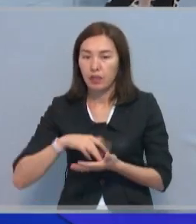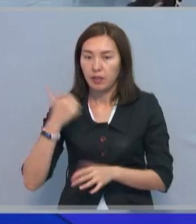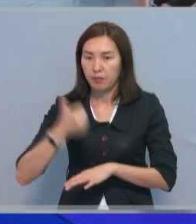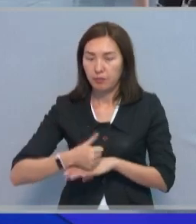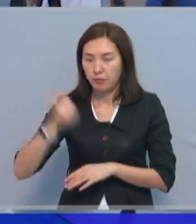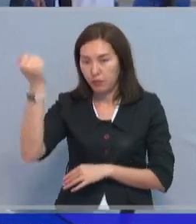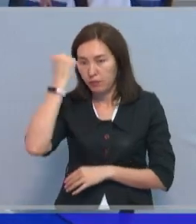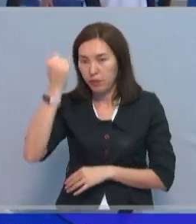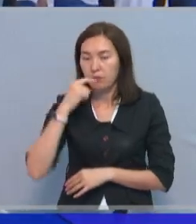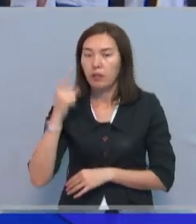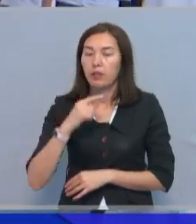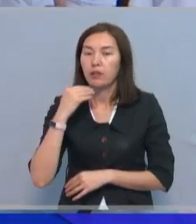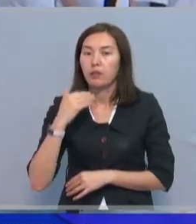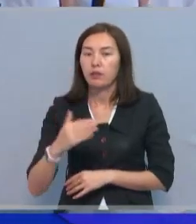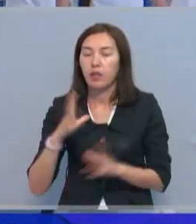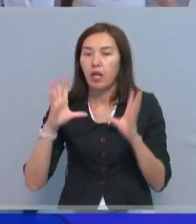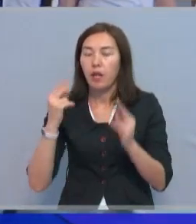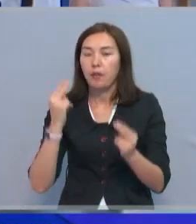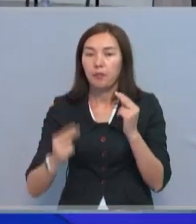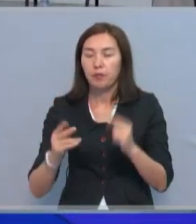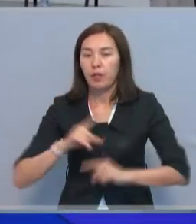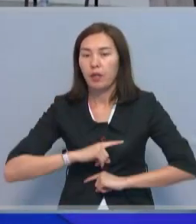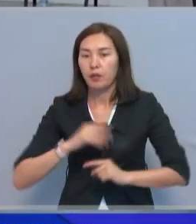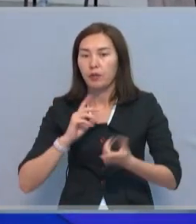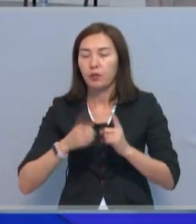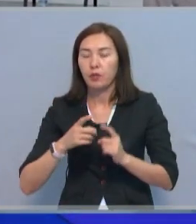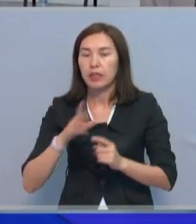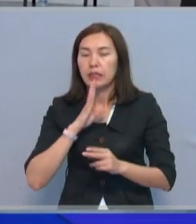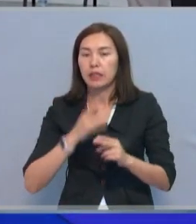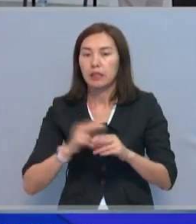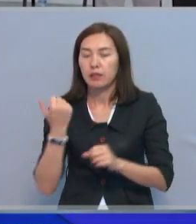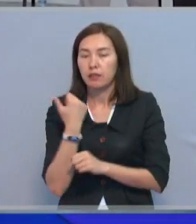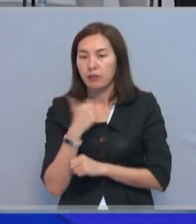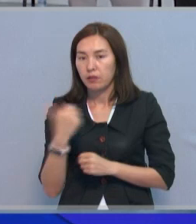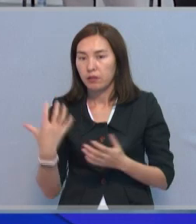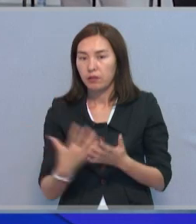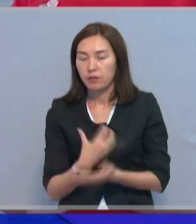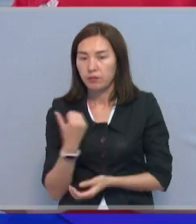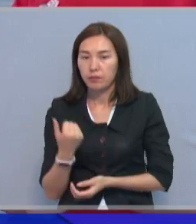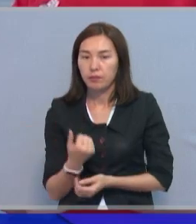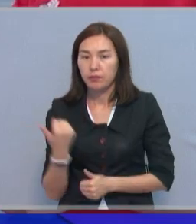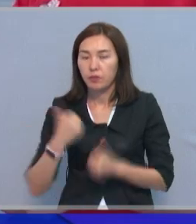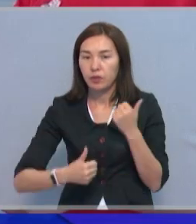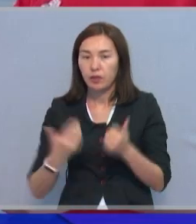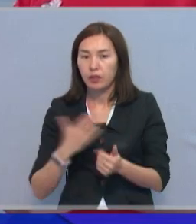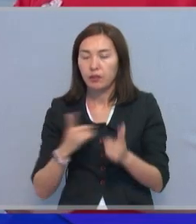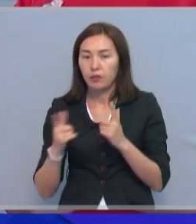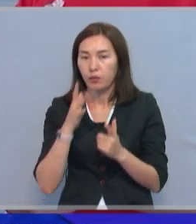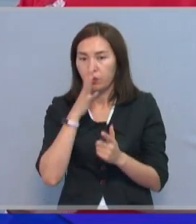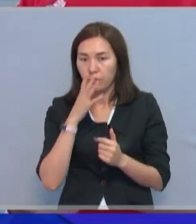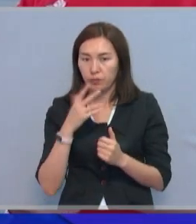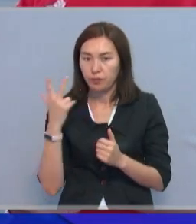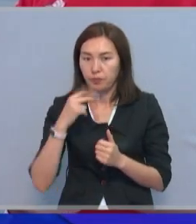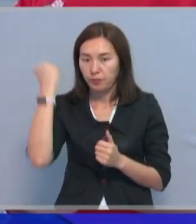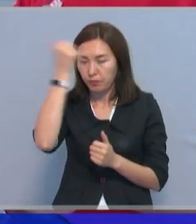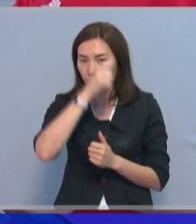әкіміне алғысымыз зор дейді олар. Волейбол ойындарының ширек финалына өткен ару қыздар жеңістен дәмелі. Жарысқа біздің дайындық уақыты